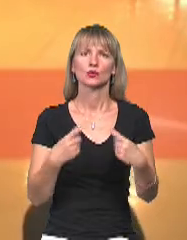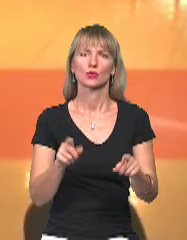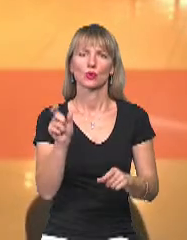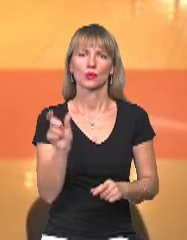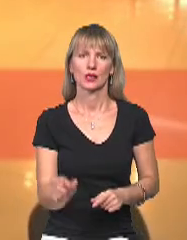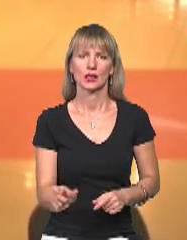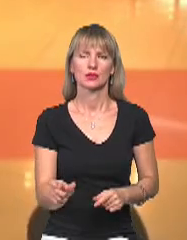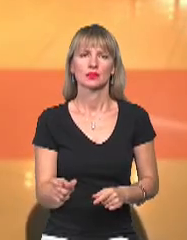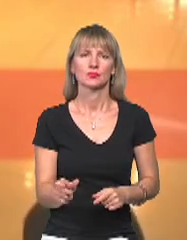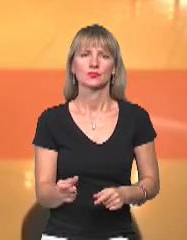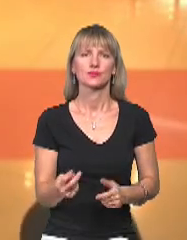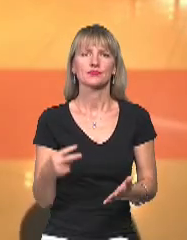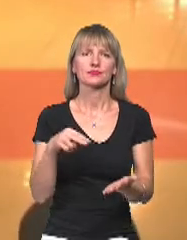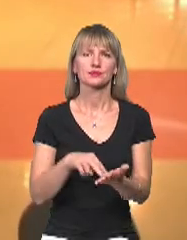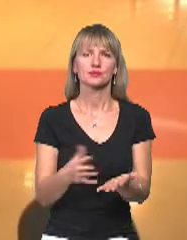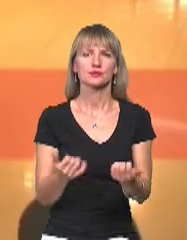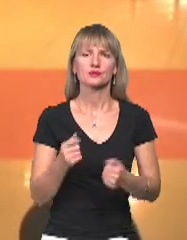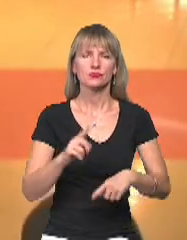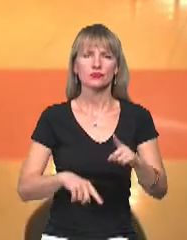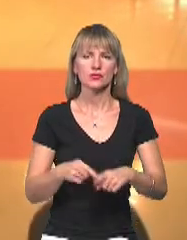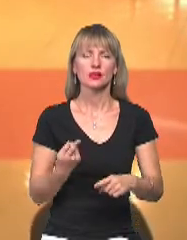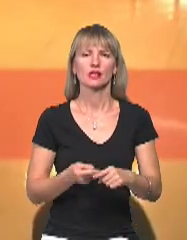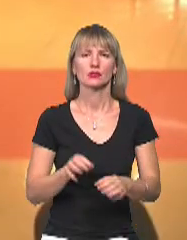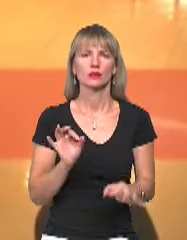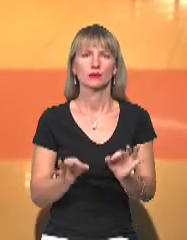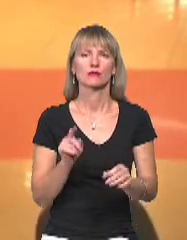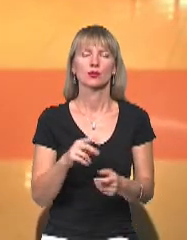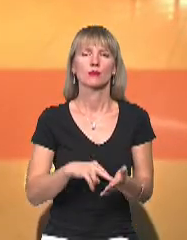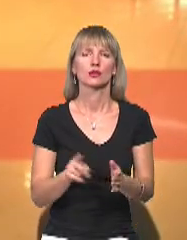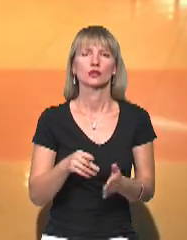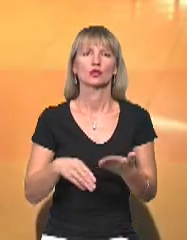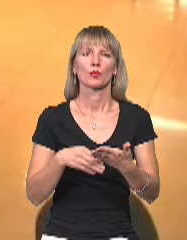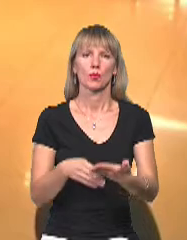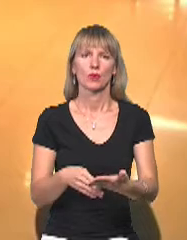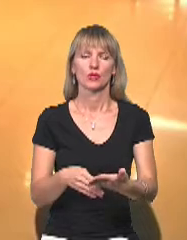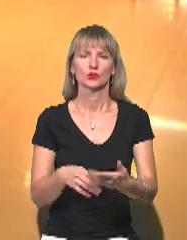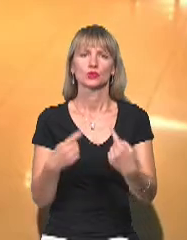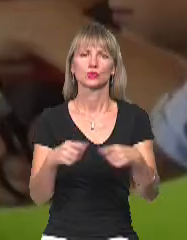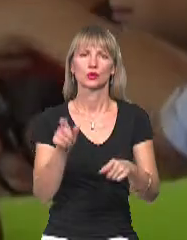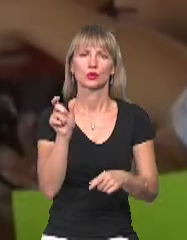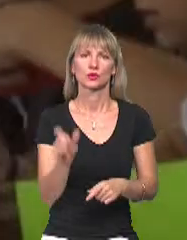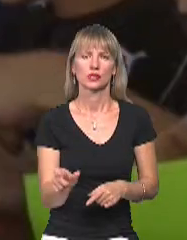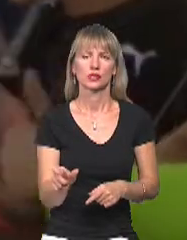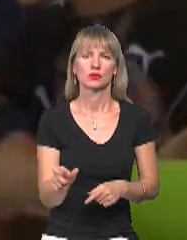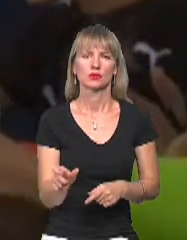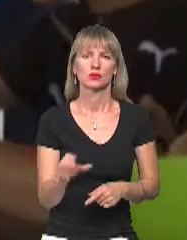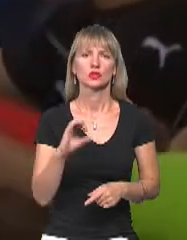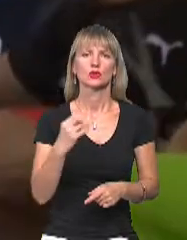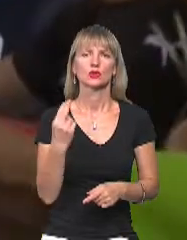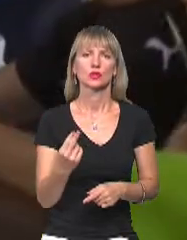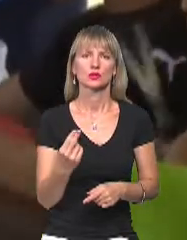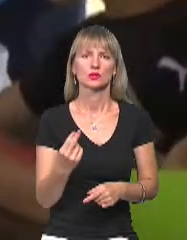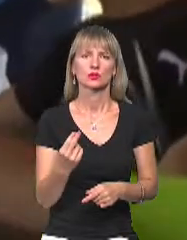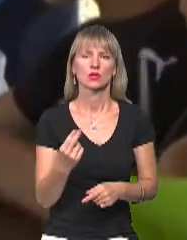людини. Стати прийомними батьками – це нормально, в тому плані, що ти допомагаєш іншій людині. Соціальний